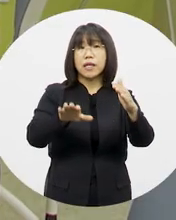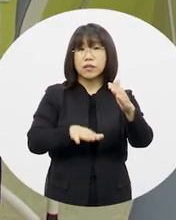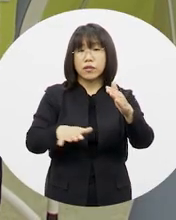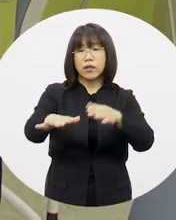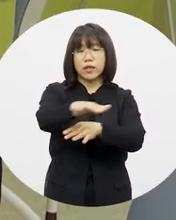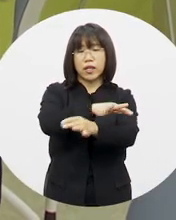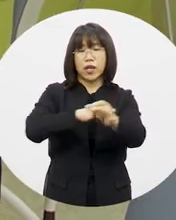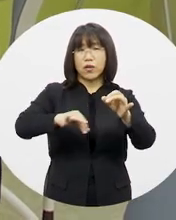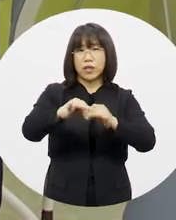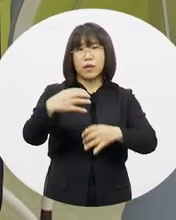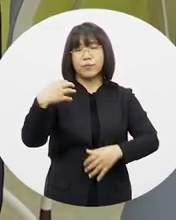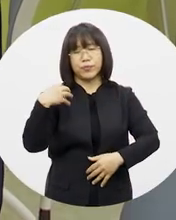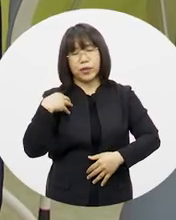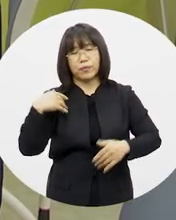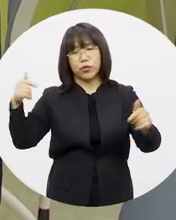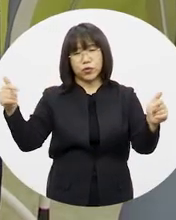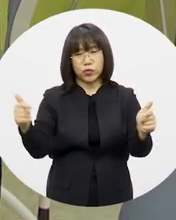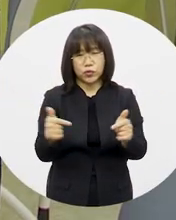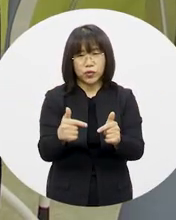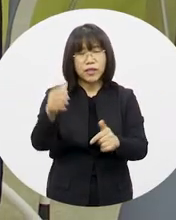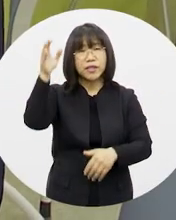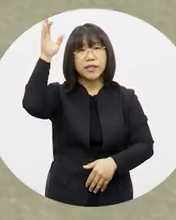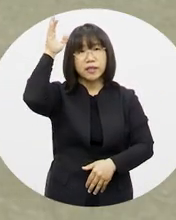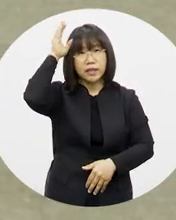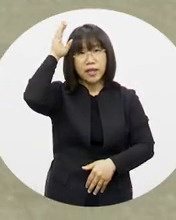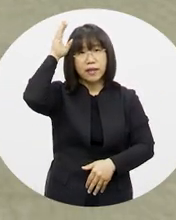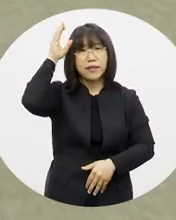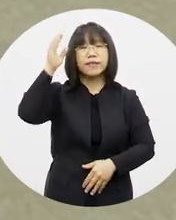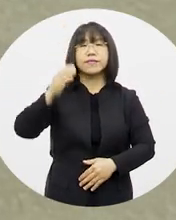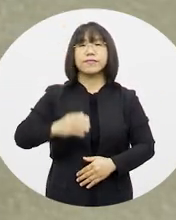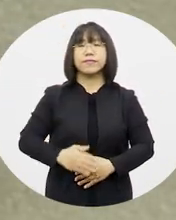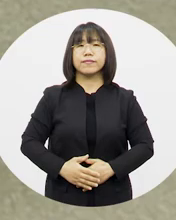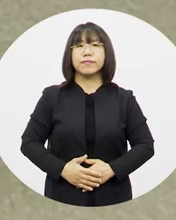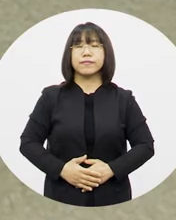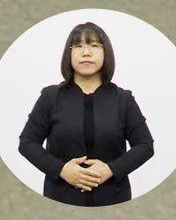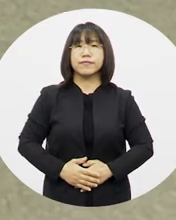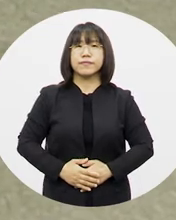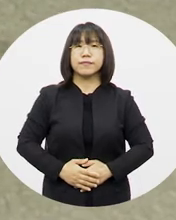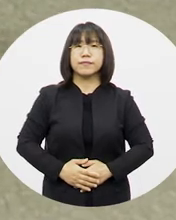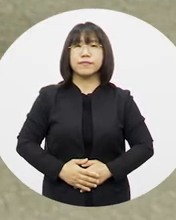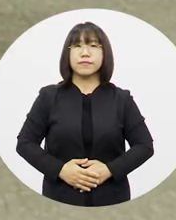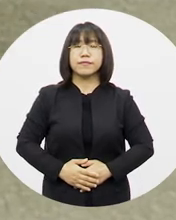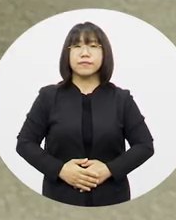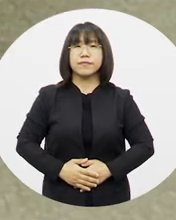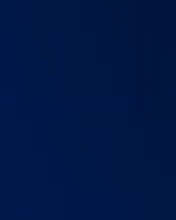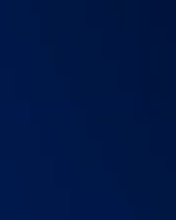치매 가정의 경제적 부담도 조금이나마 덜어줄 것으로 기대하고 있습니다.